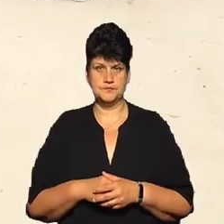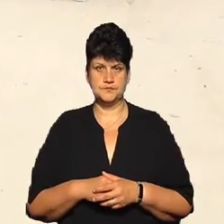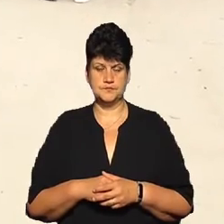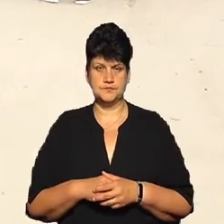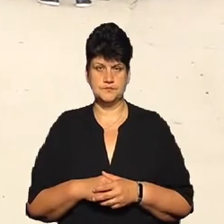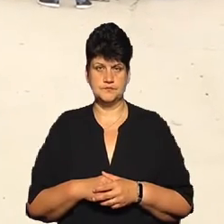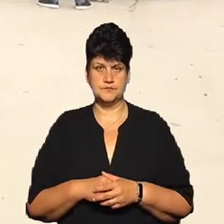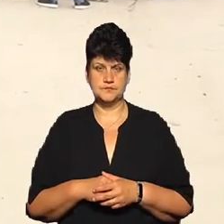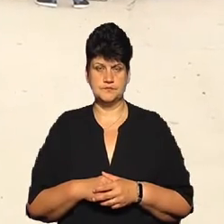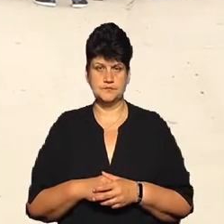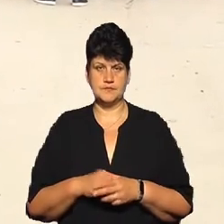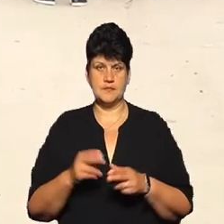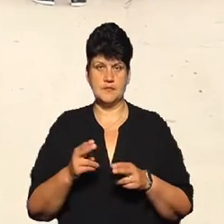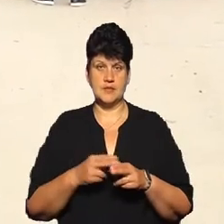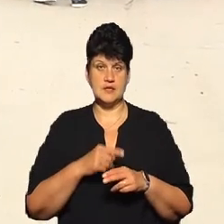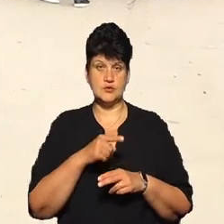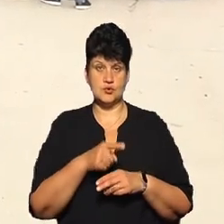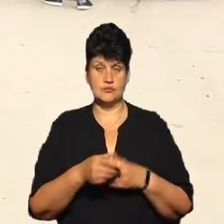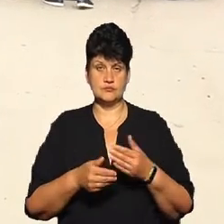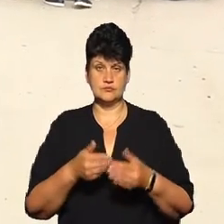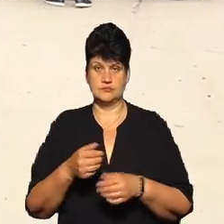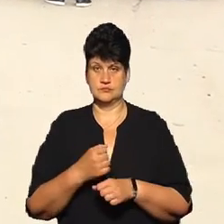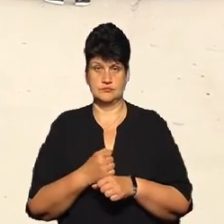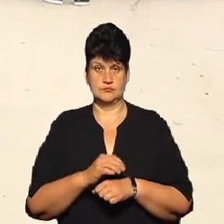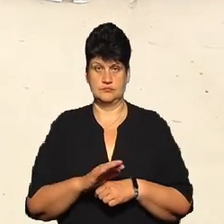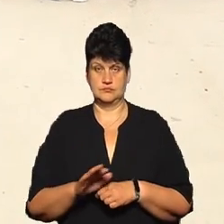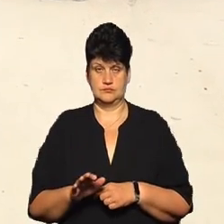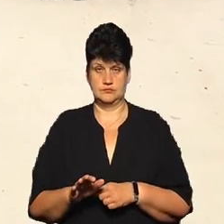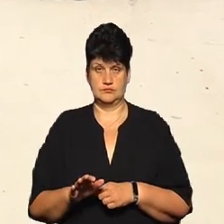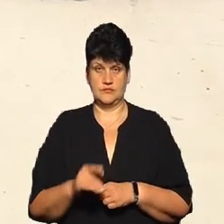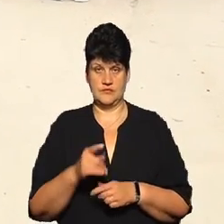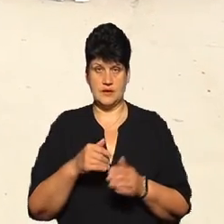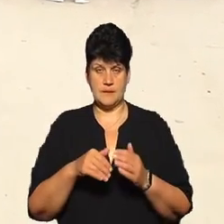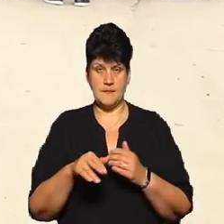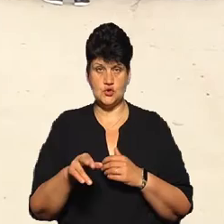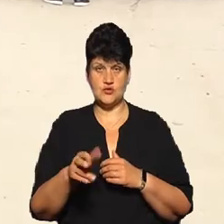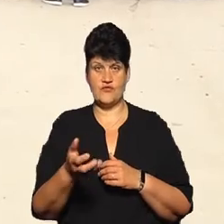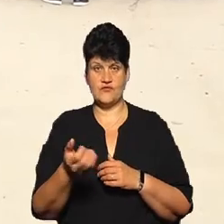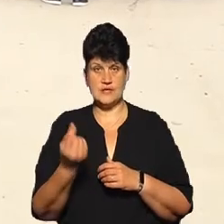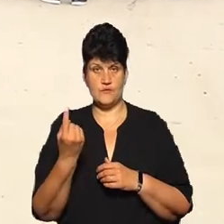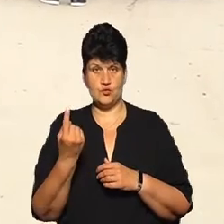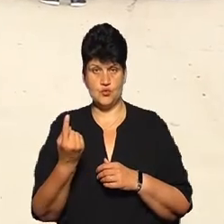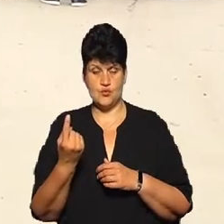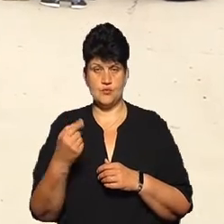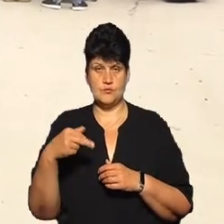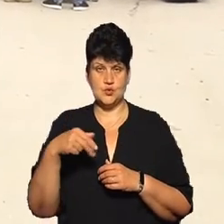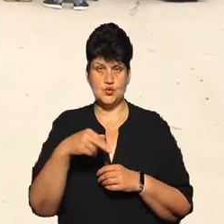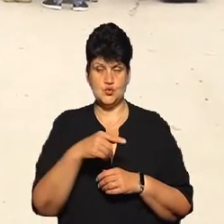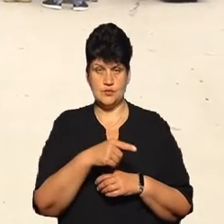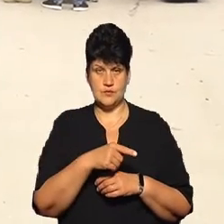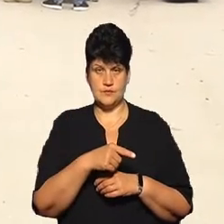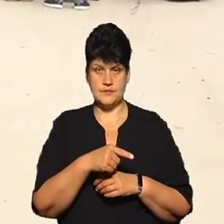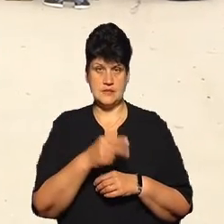Би вони без нього кроку не ступали. Він пішов, взяв одного з собою, пішов за